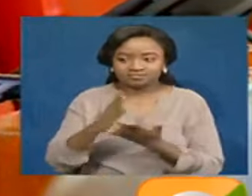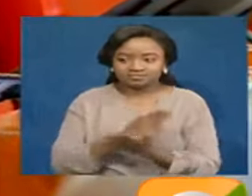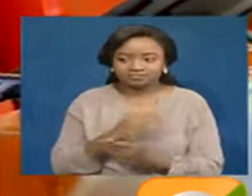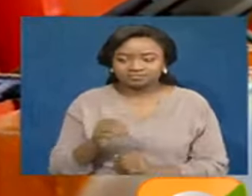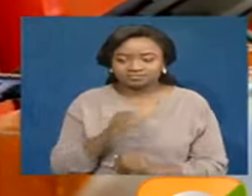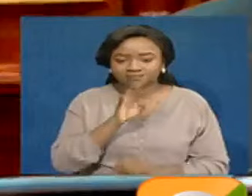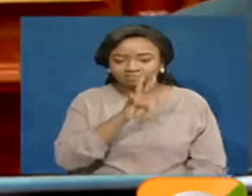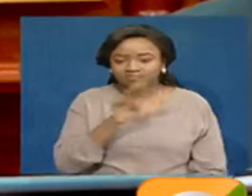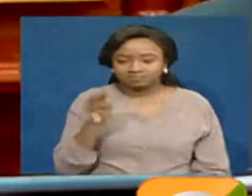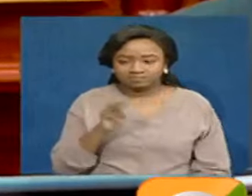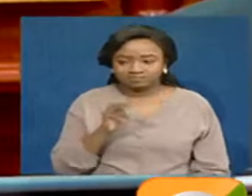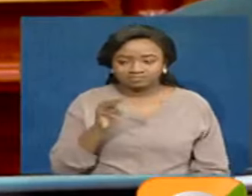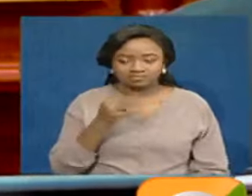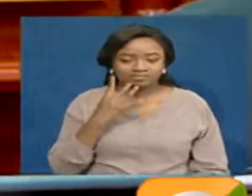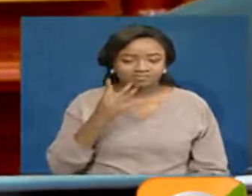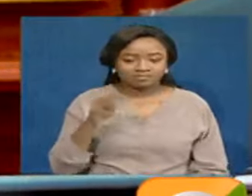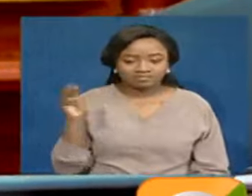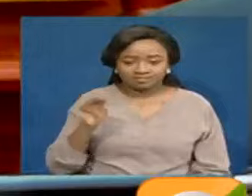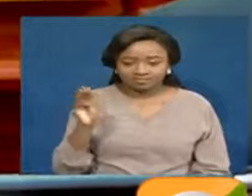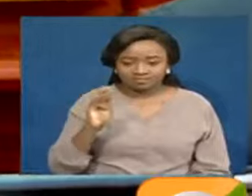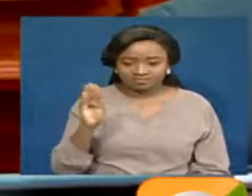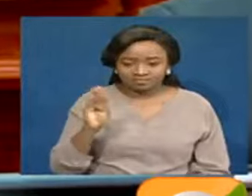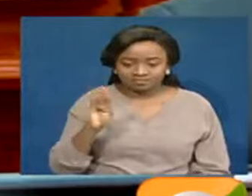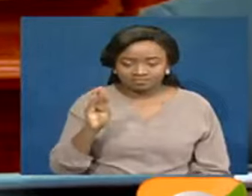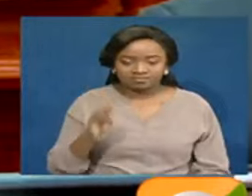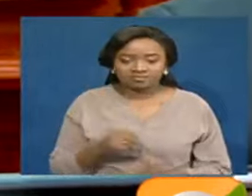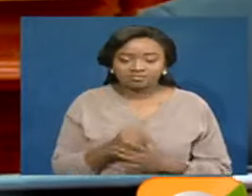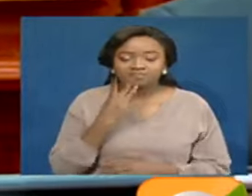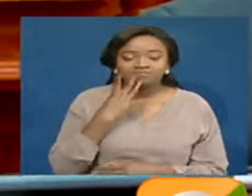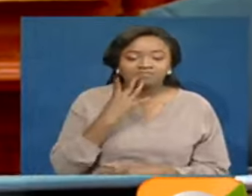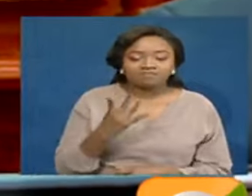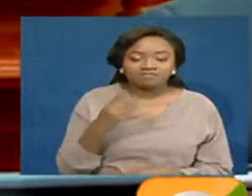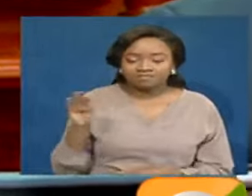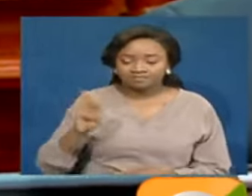bilioni 400. Officially the mediation has begun today.